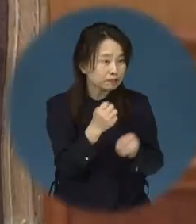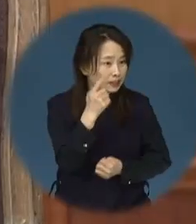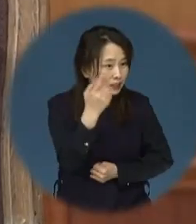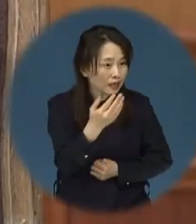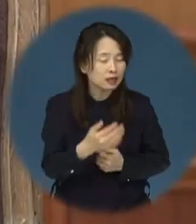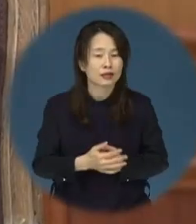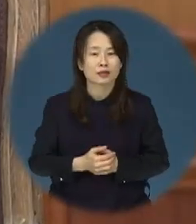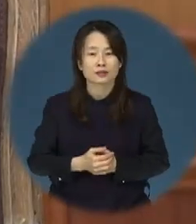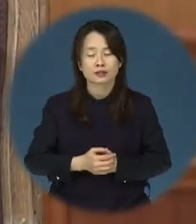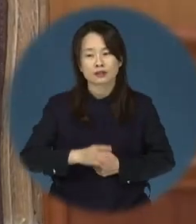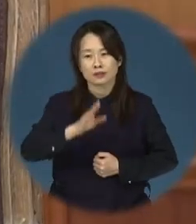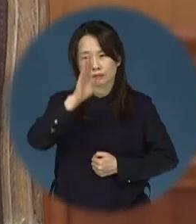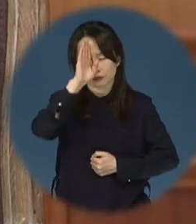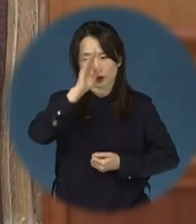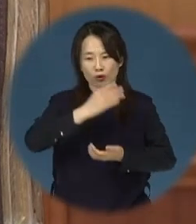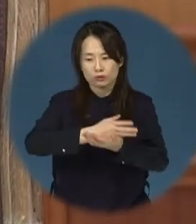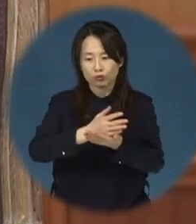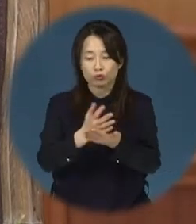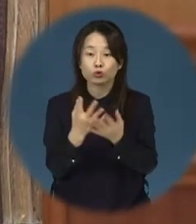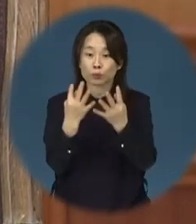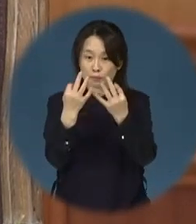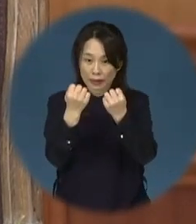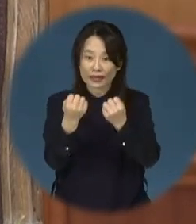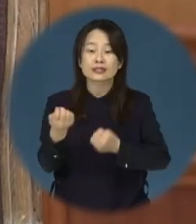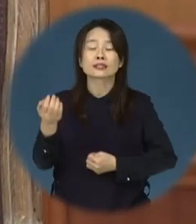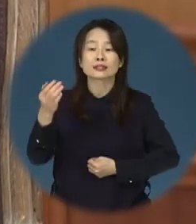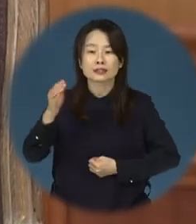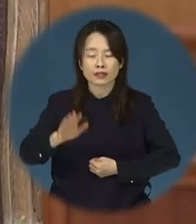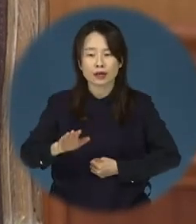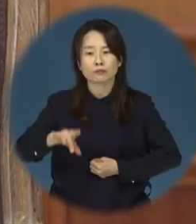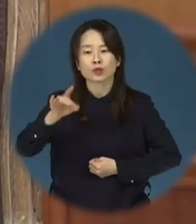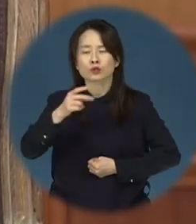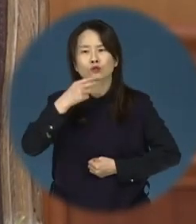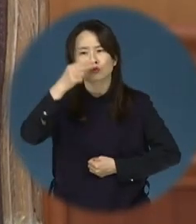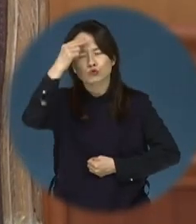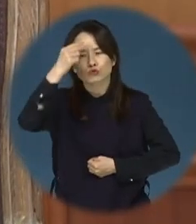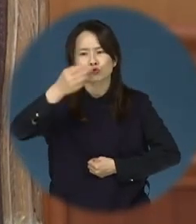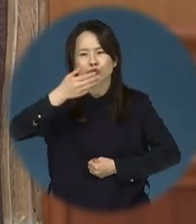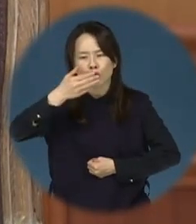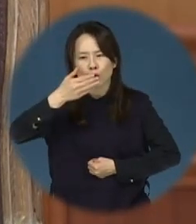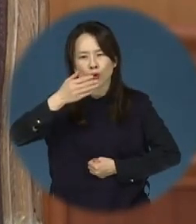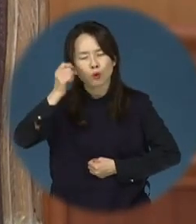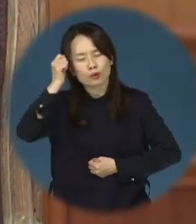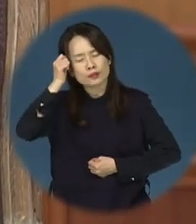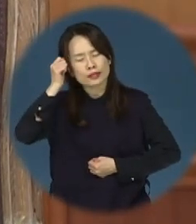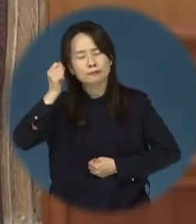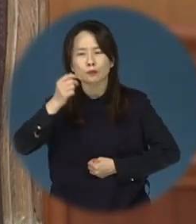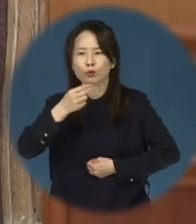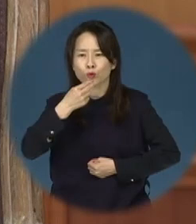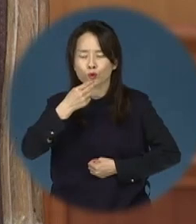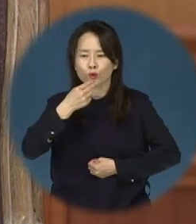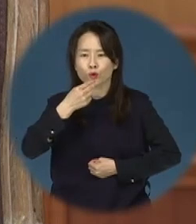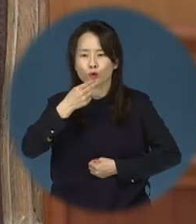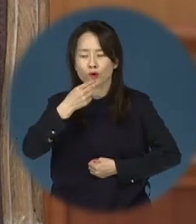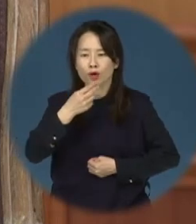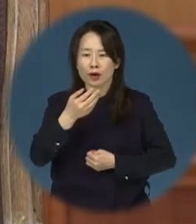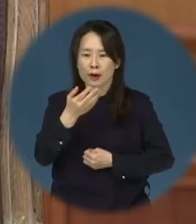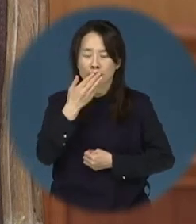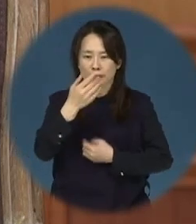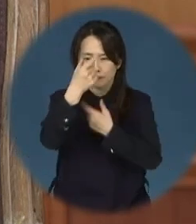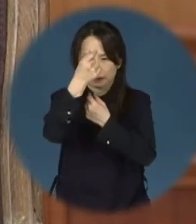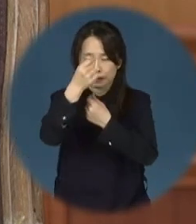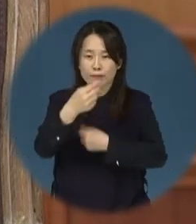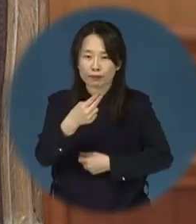뭐 다 종류별로 다 생길 수 있는데 일단 술 먹고 잠 안 자고 밥 안 챙겨 먹고 그리고